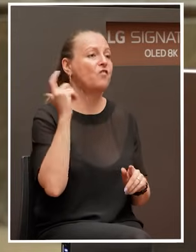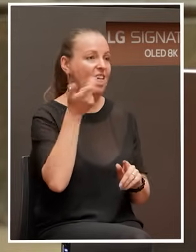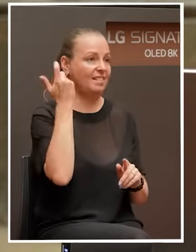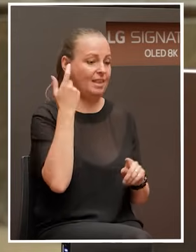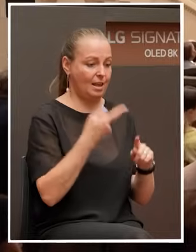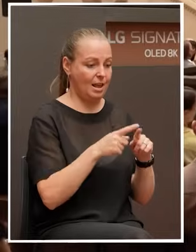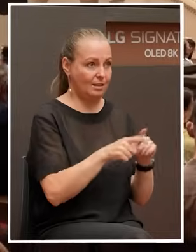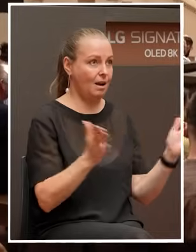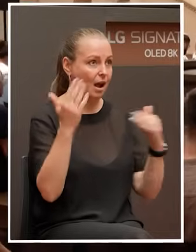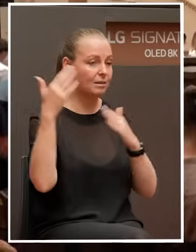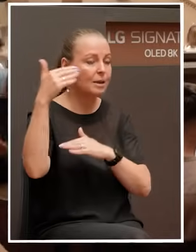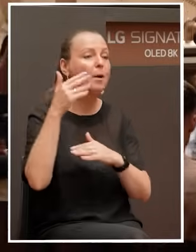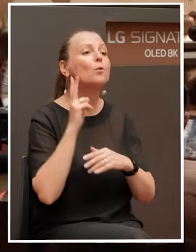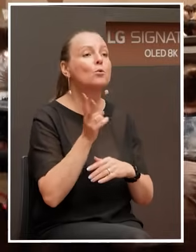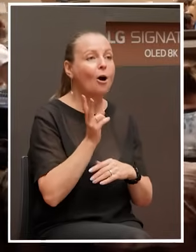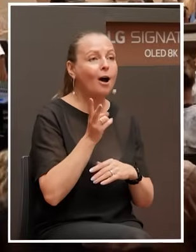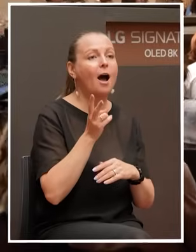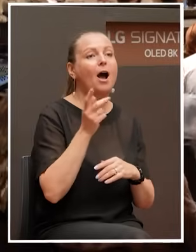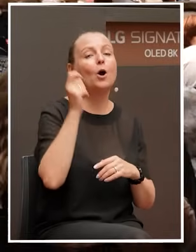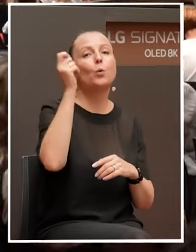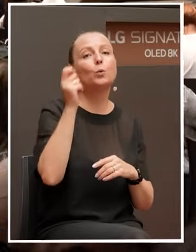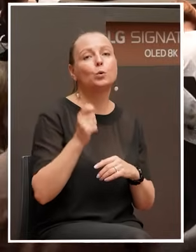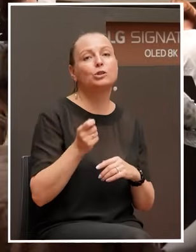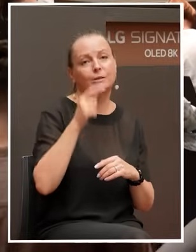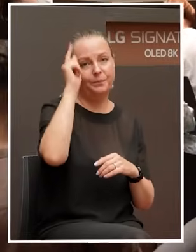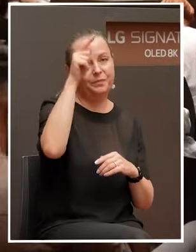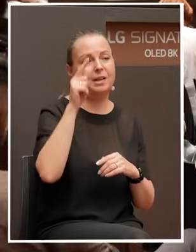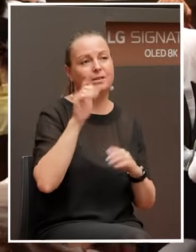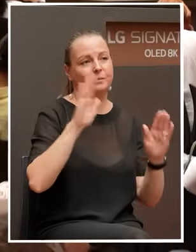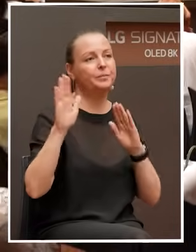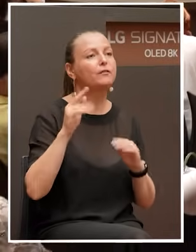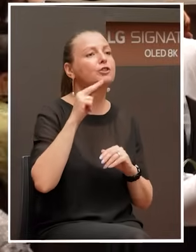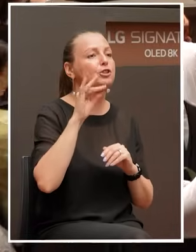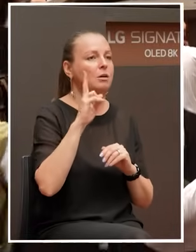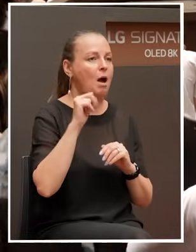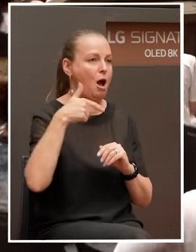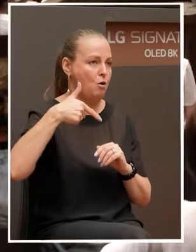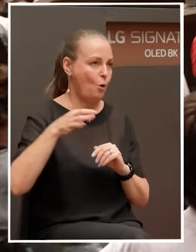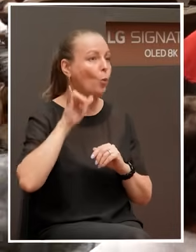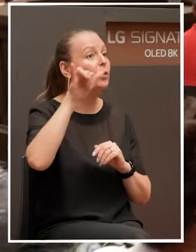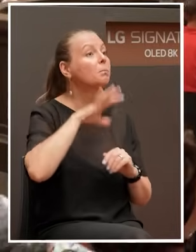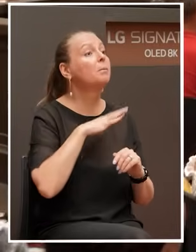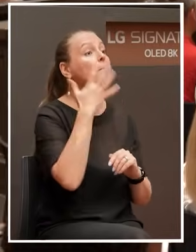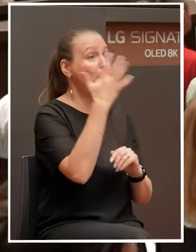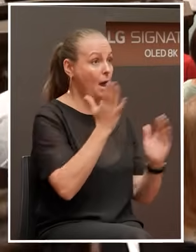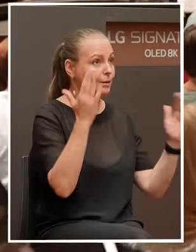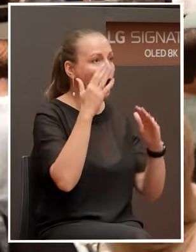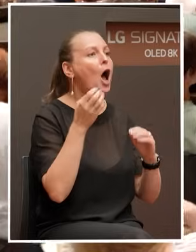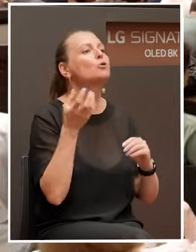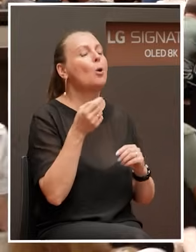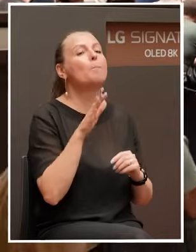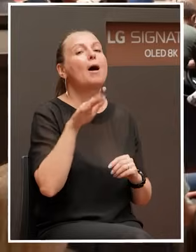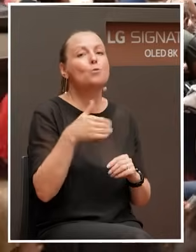вещами является художественный институт Чикаго. У них их было 5, а потом они докупили еще